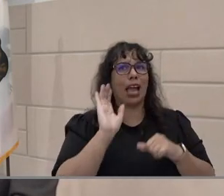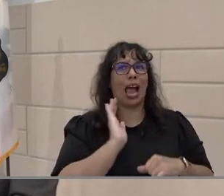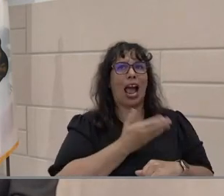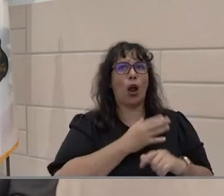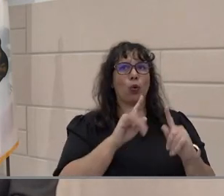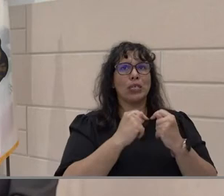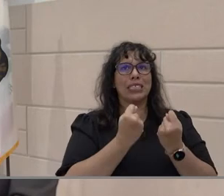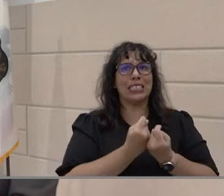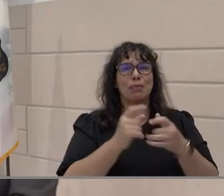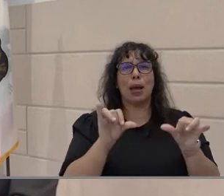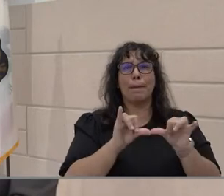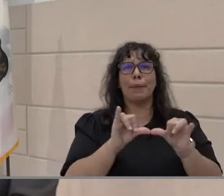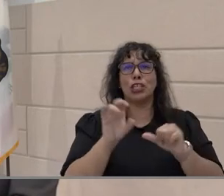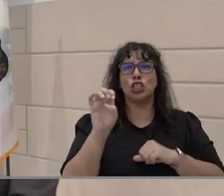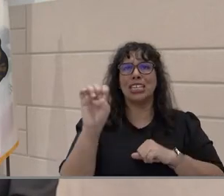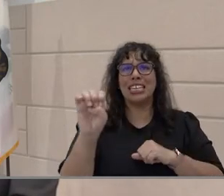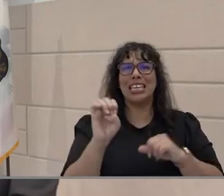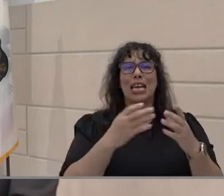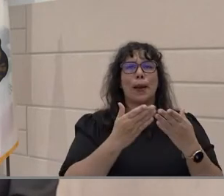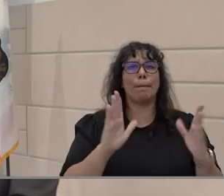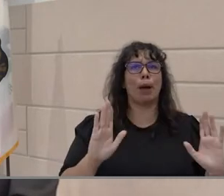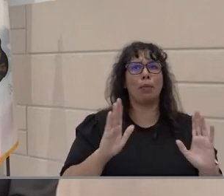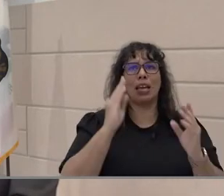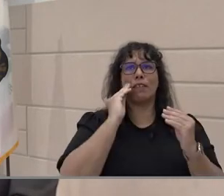មើលហើយ